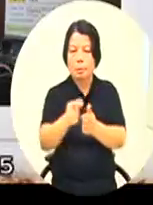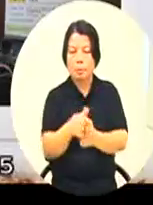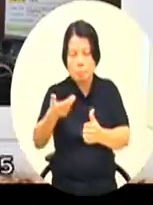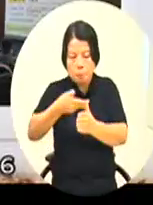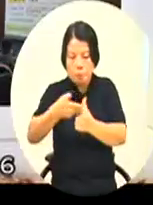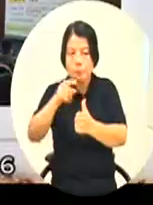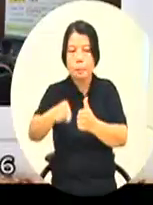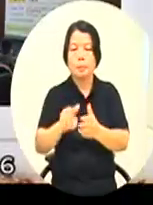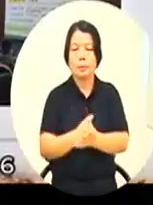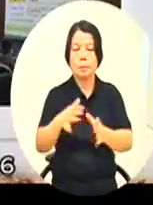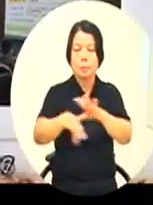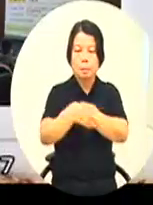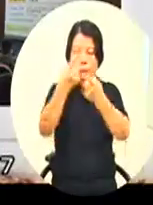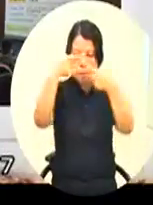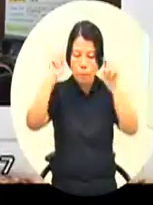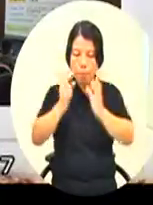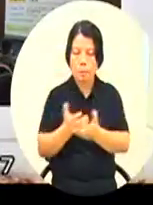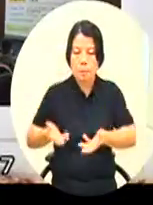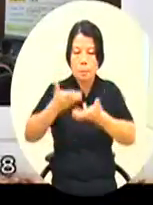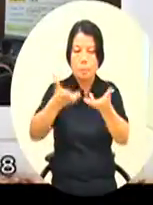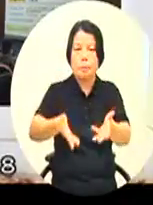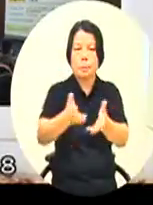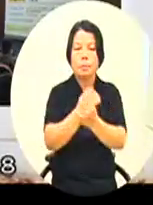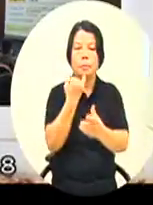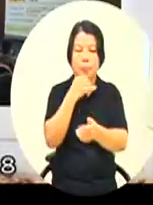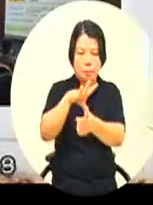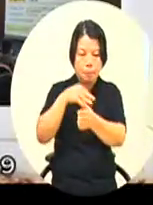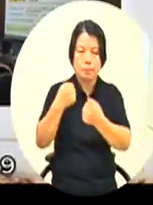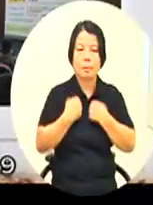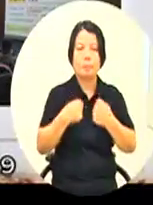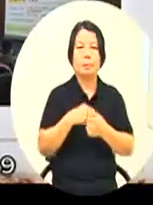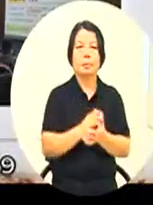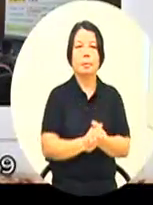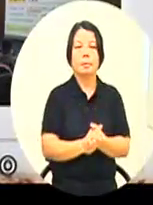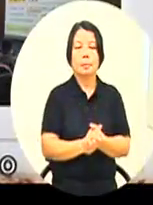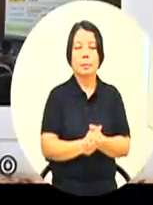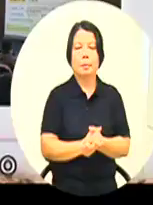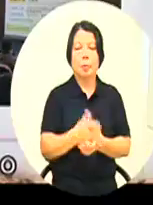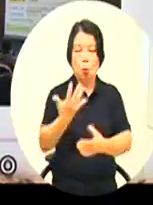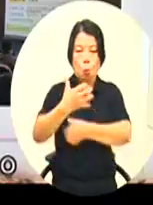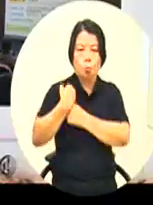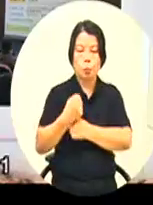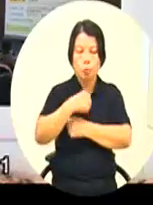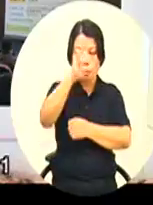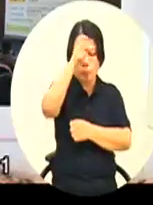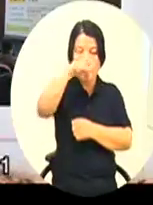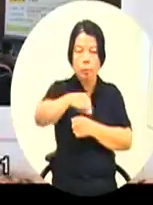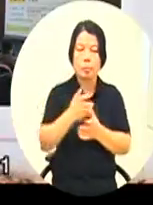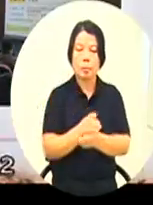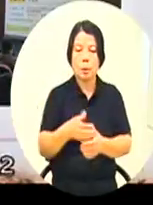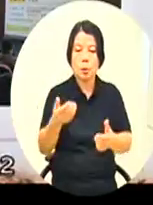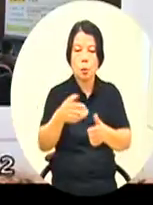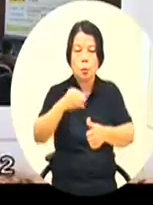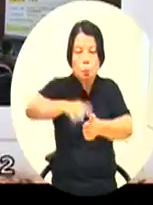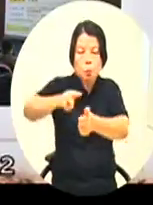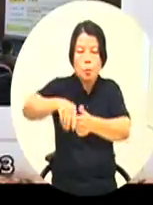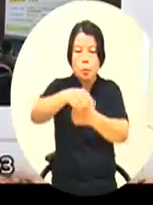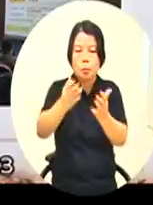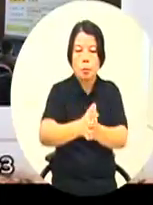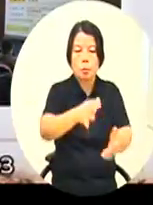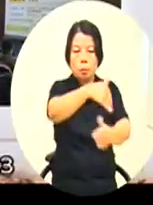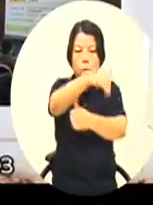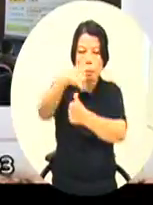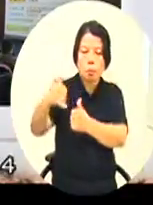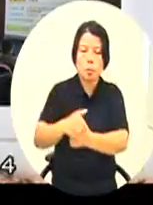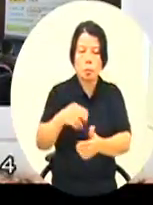哈。那空大刚好提供这么好的平台，所以我们在第8军团尤其是陆军步兵训练指挥部去办这个招先说